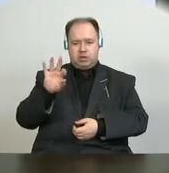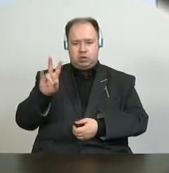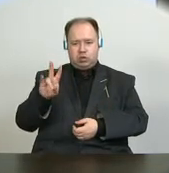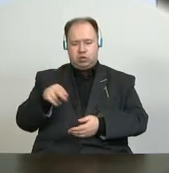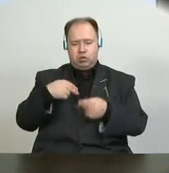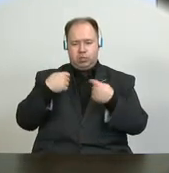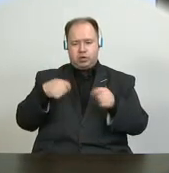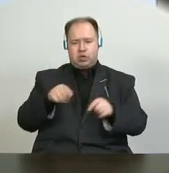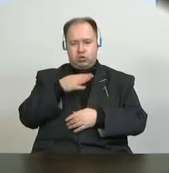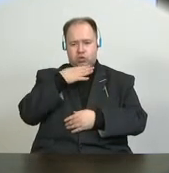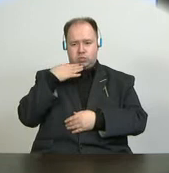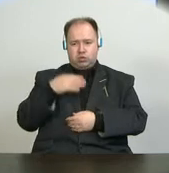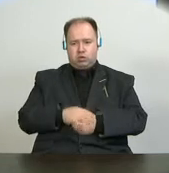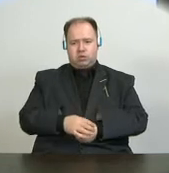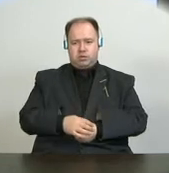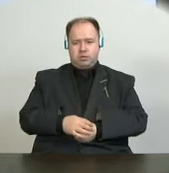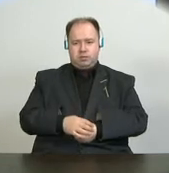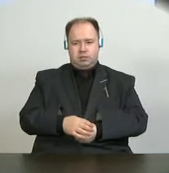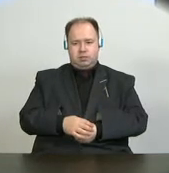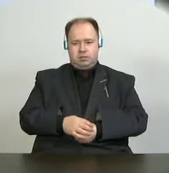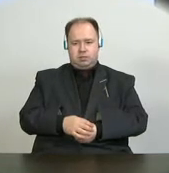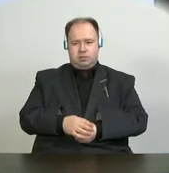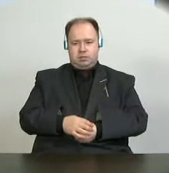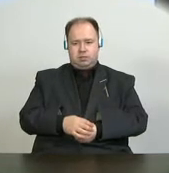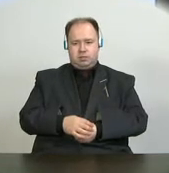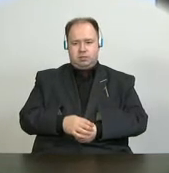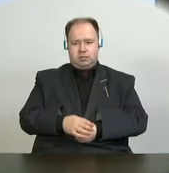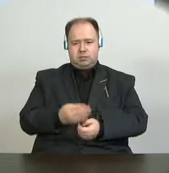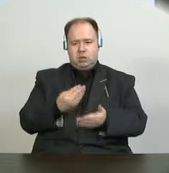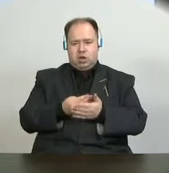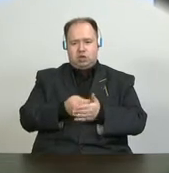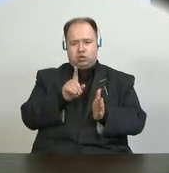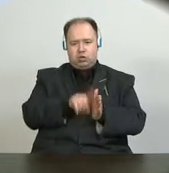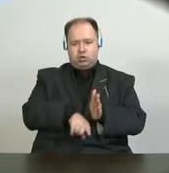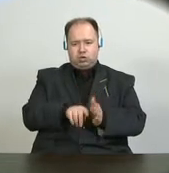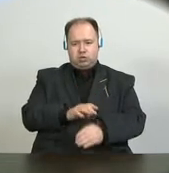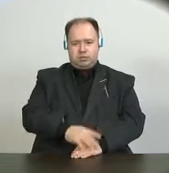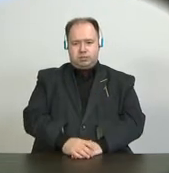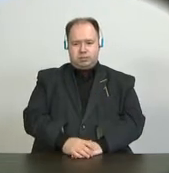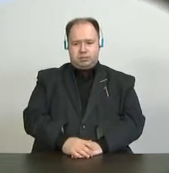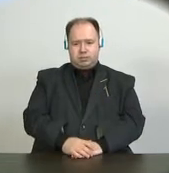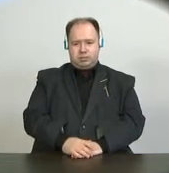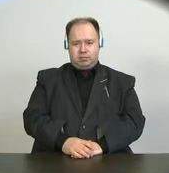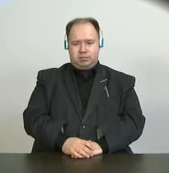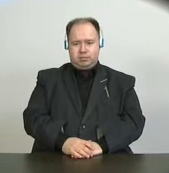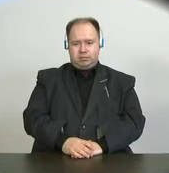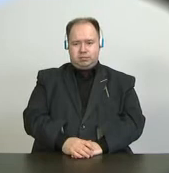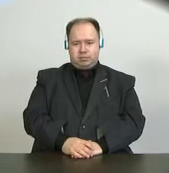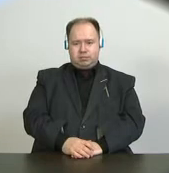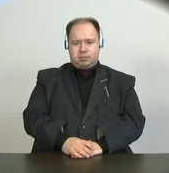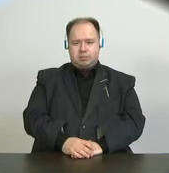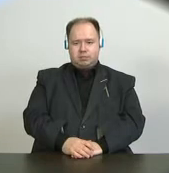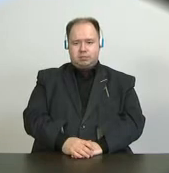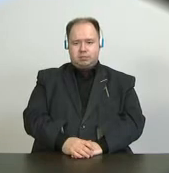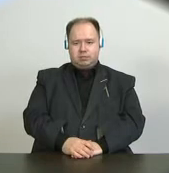большом количестве поэтому и так как они стоят очень дешево эту проблему с доставкой в россию тоже у них нет я